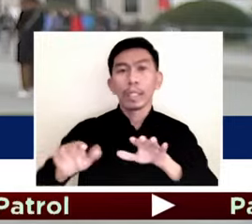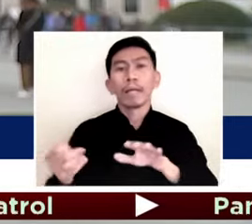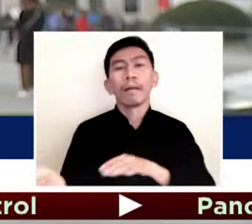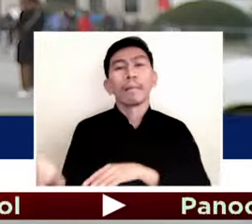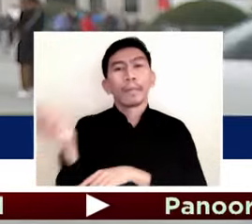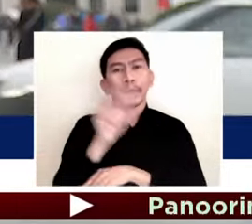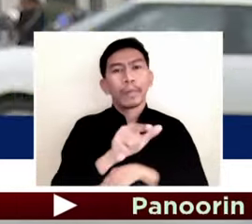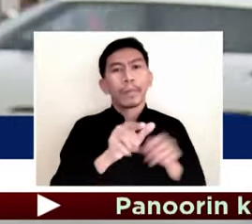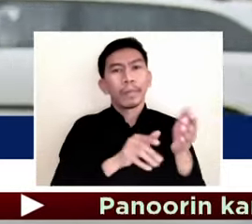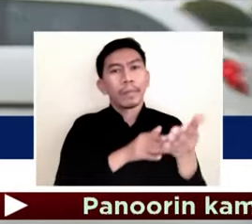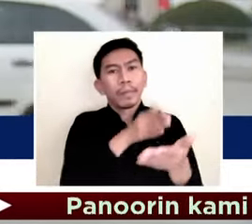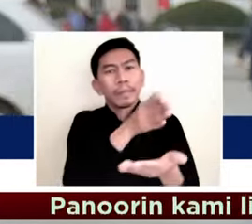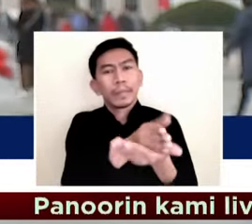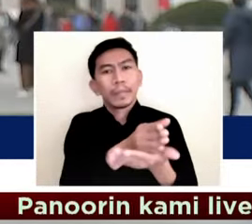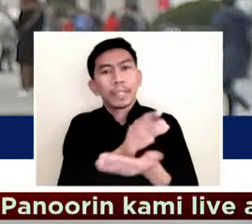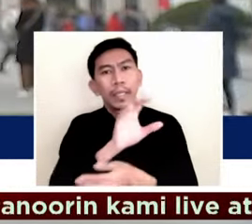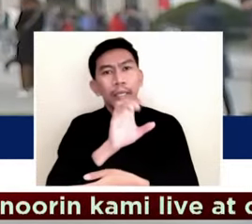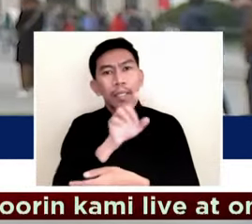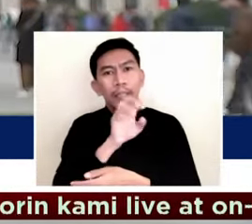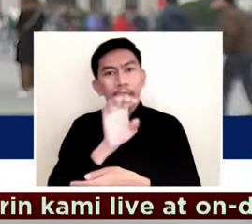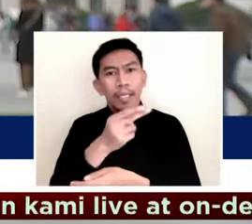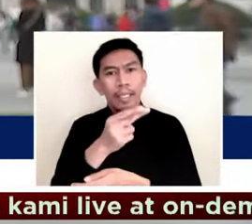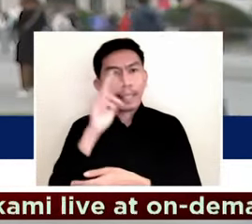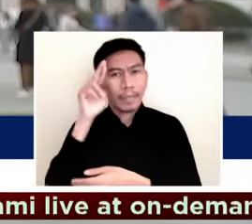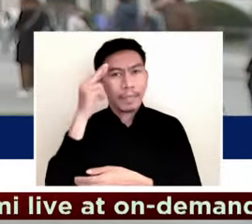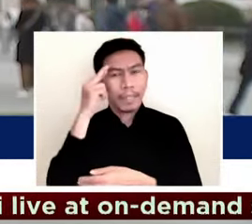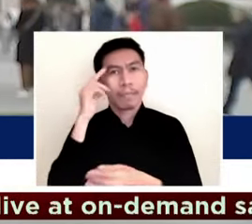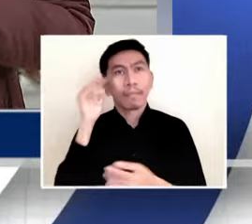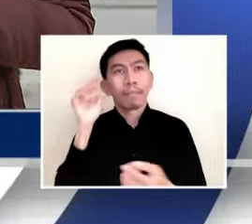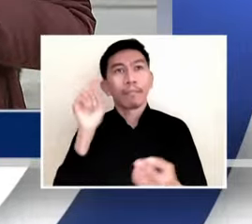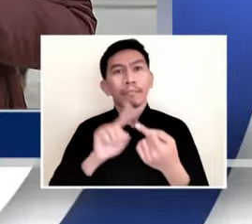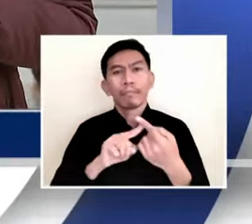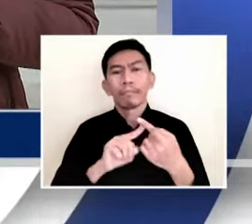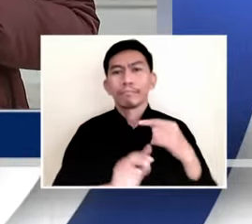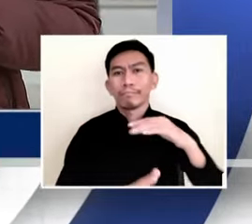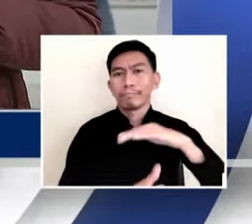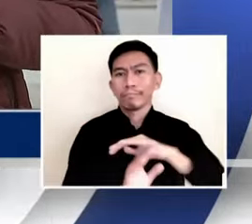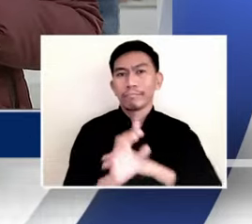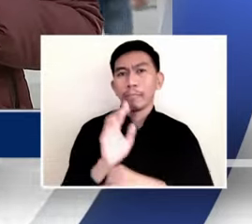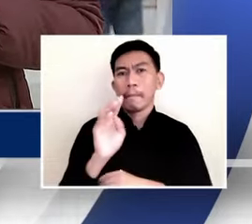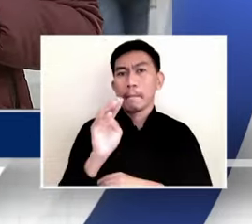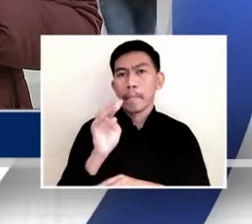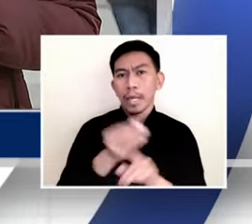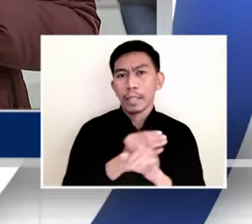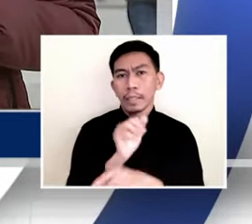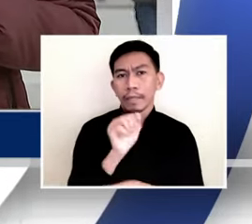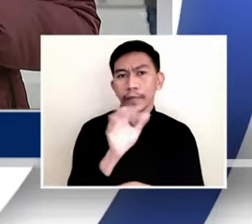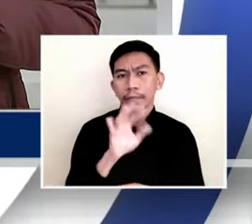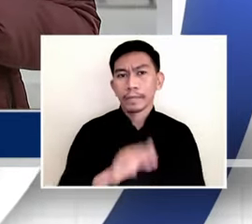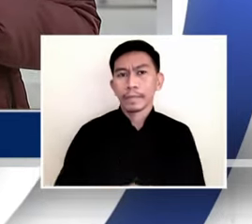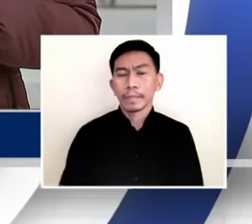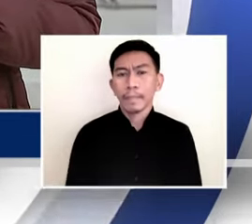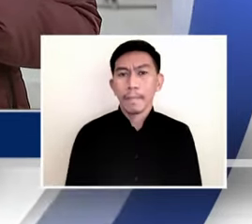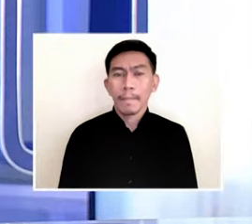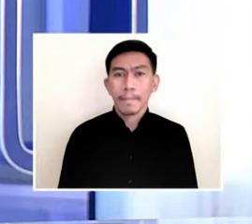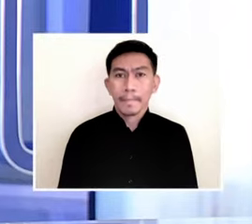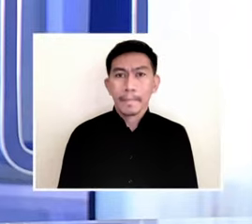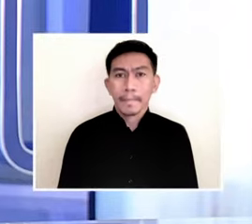sa Czech Republic hanggang March 15. Henry. Maraming salamat, Joyce Balancho.